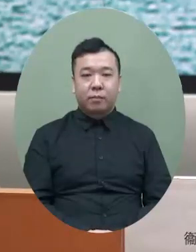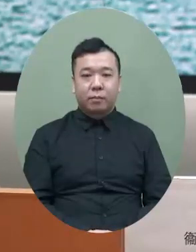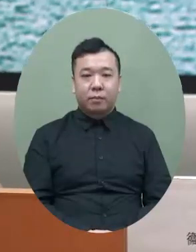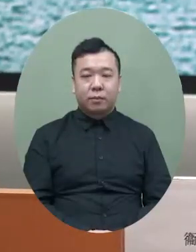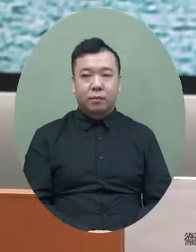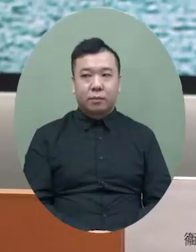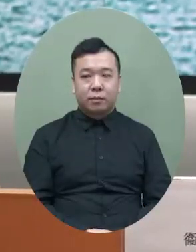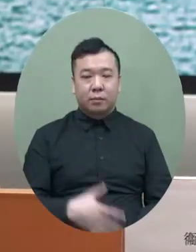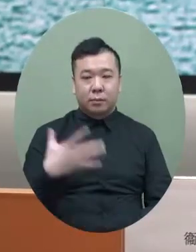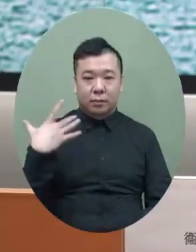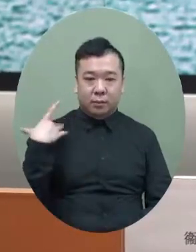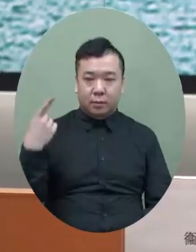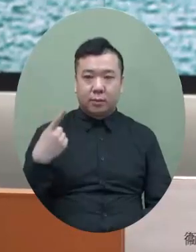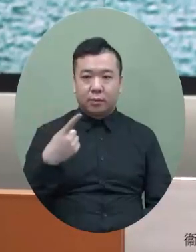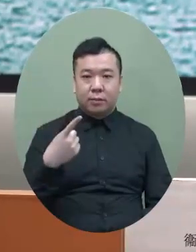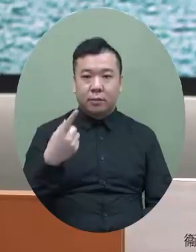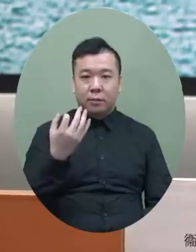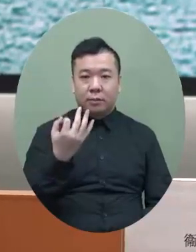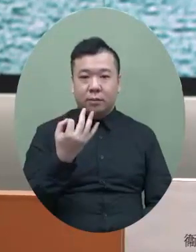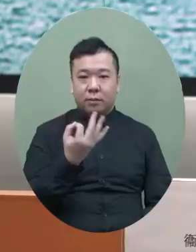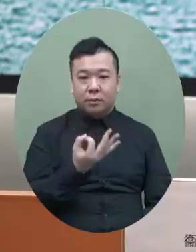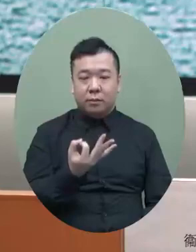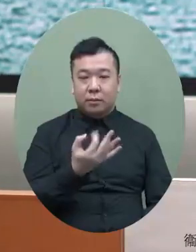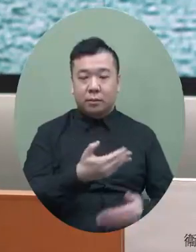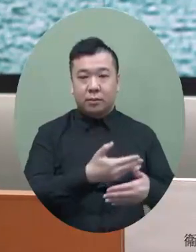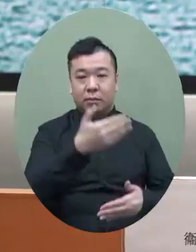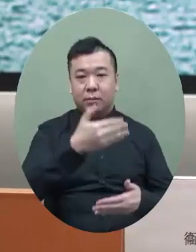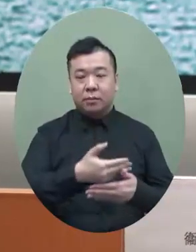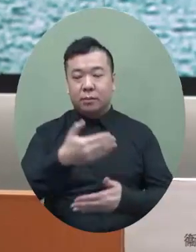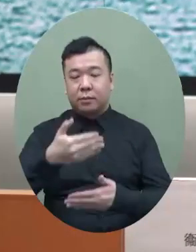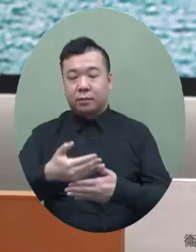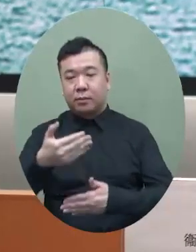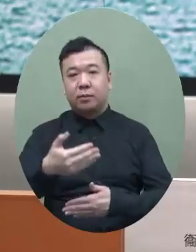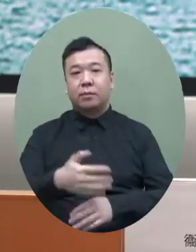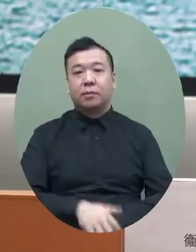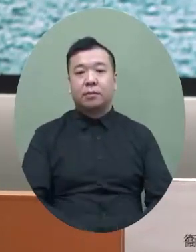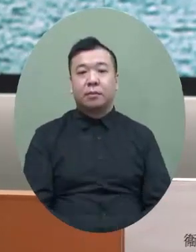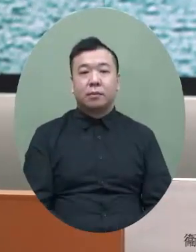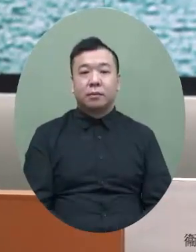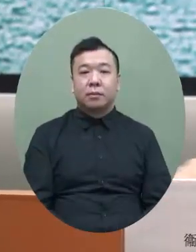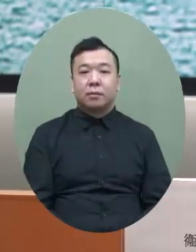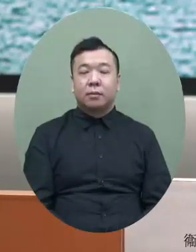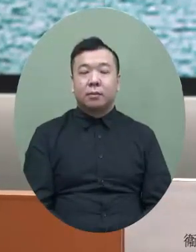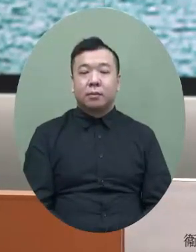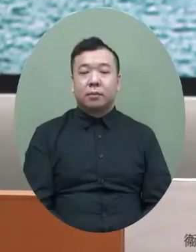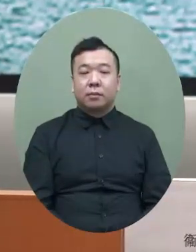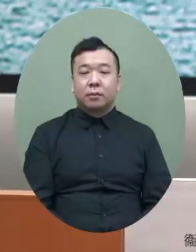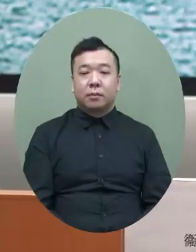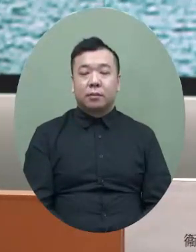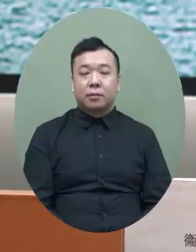昨天那三個大廈呢都有先